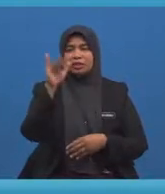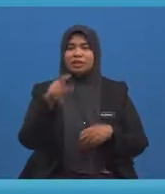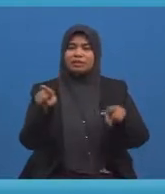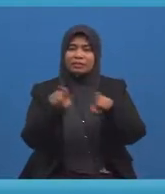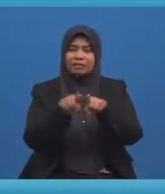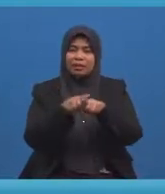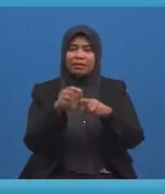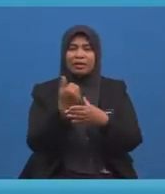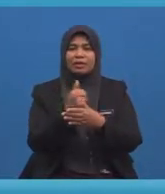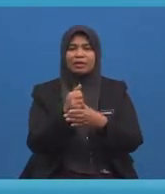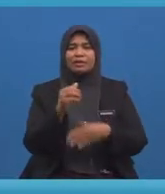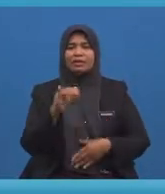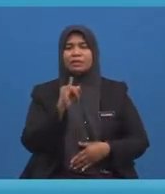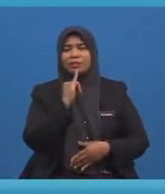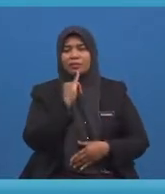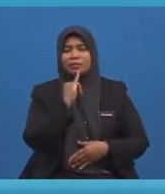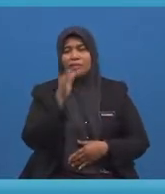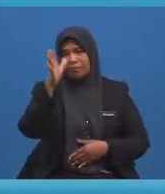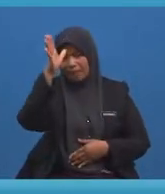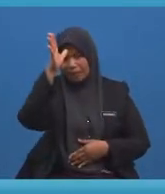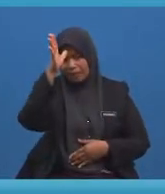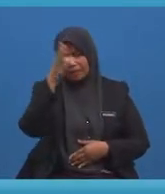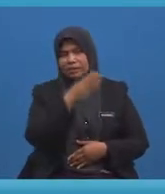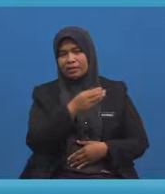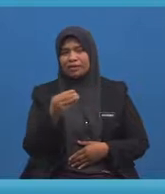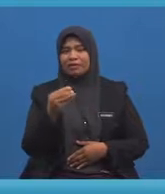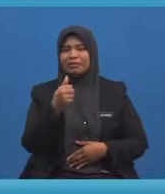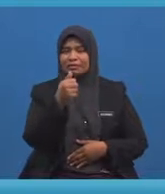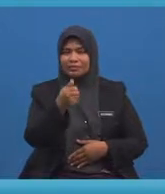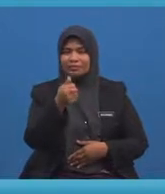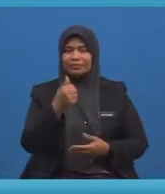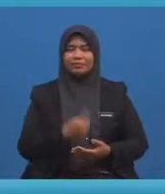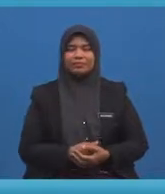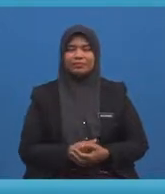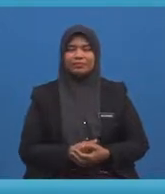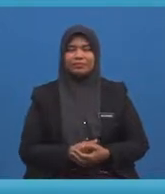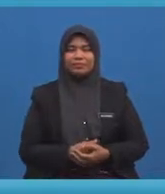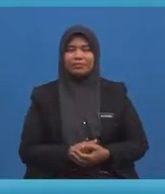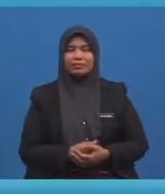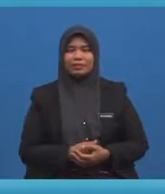sama antara ibu, bapa dan kamu, ya?